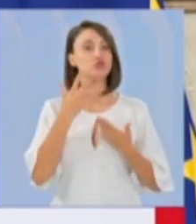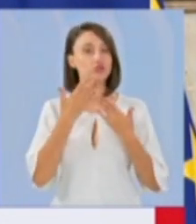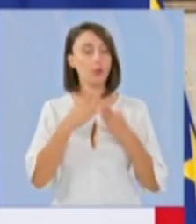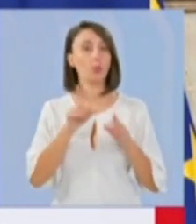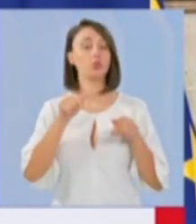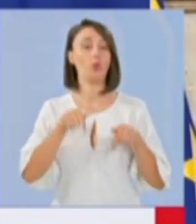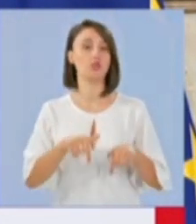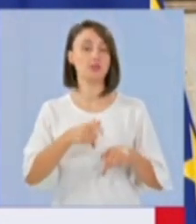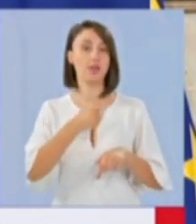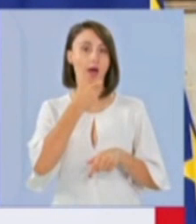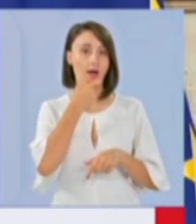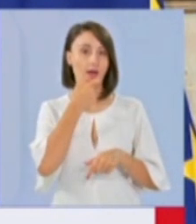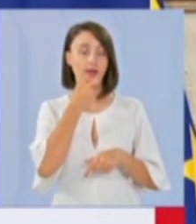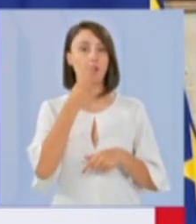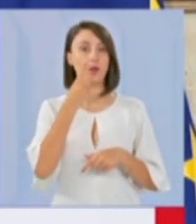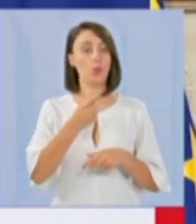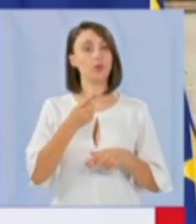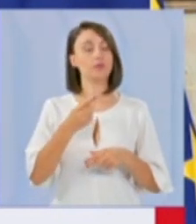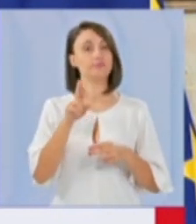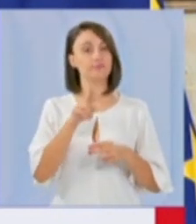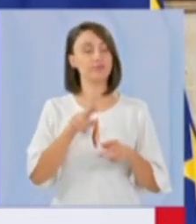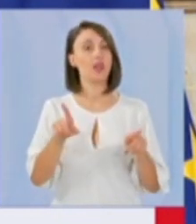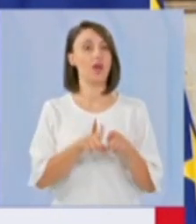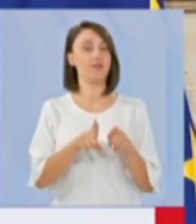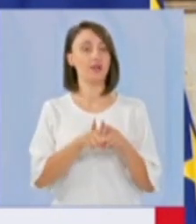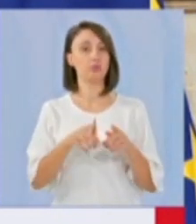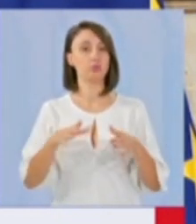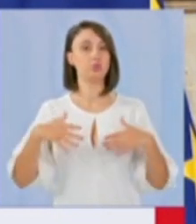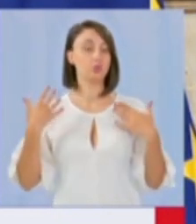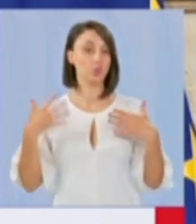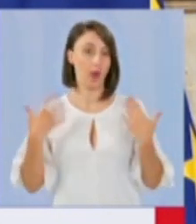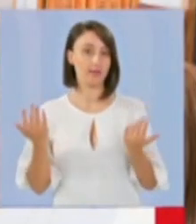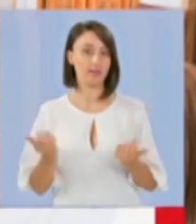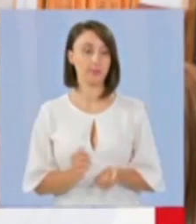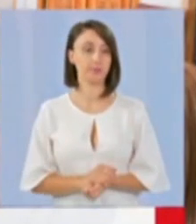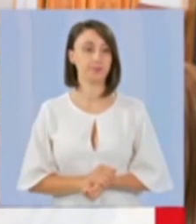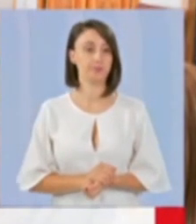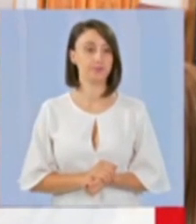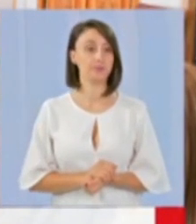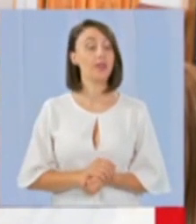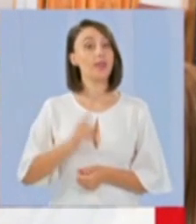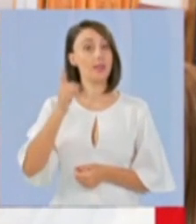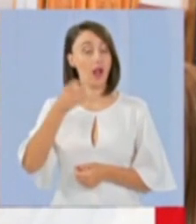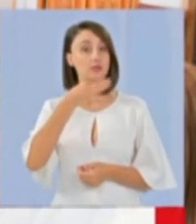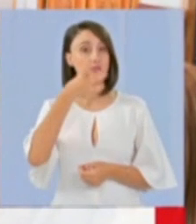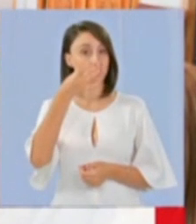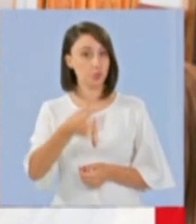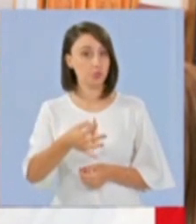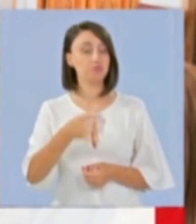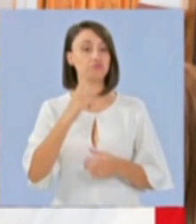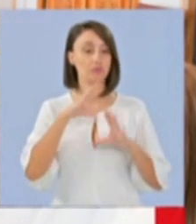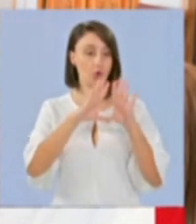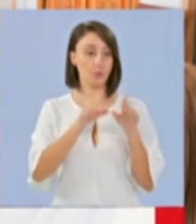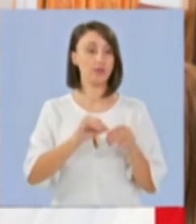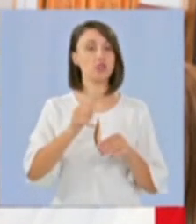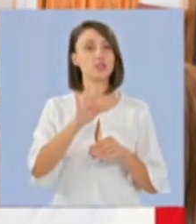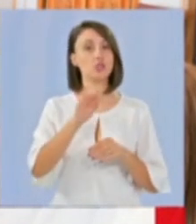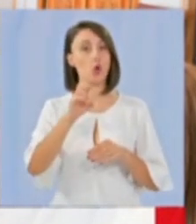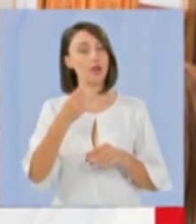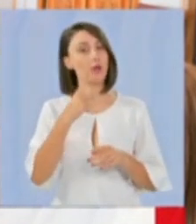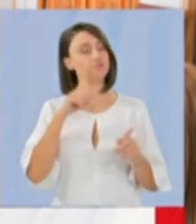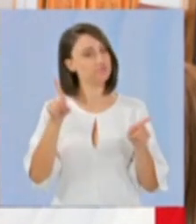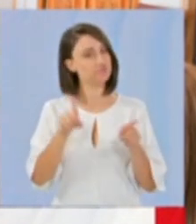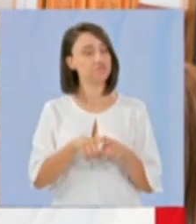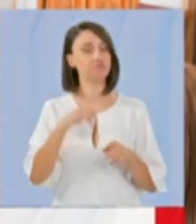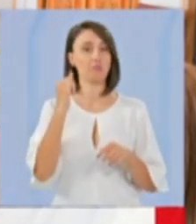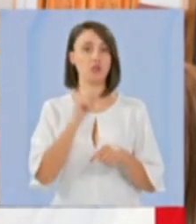începutul acestui an un reviriment îmbucurător. Klaus Iohannis a subliniat că România și Estonia